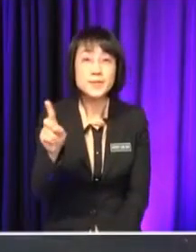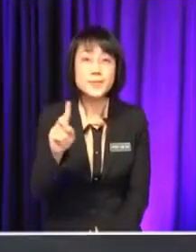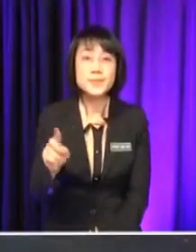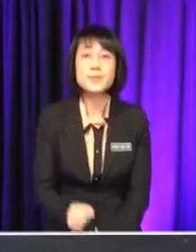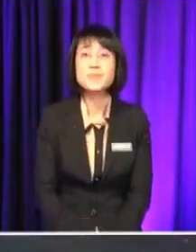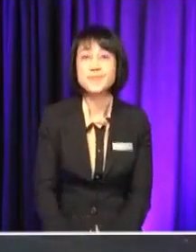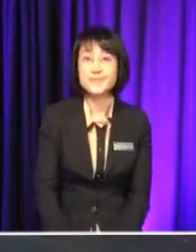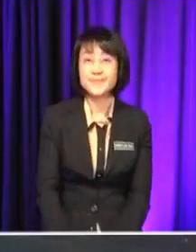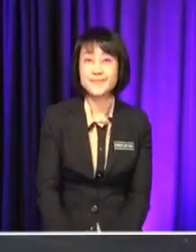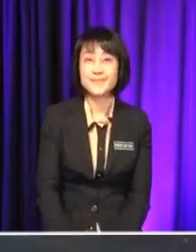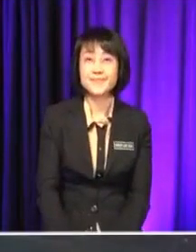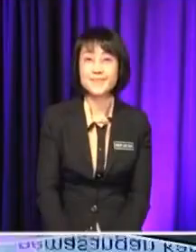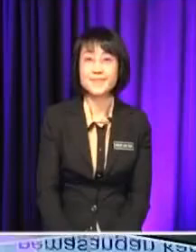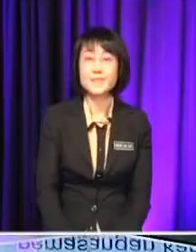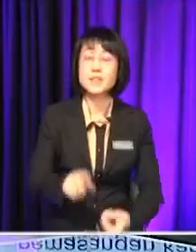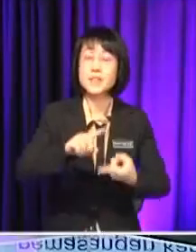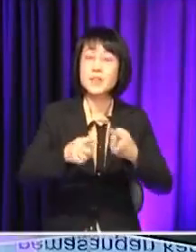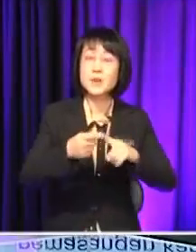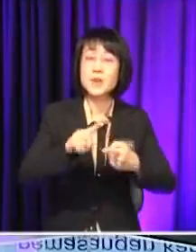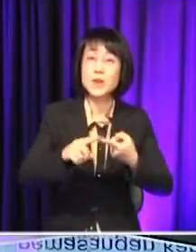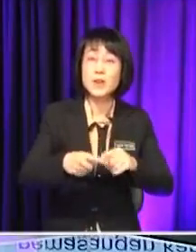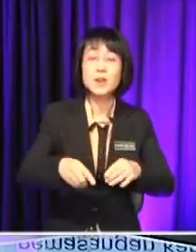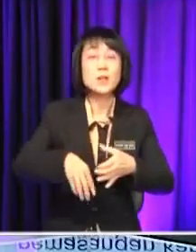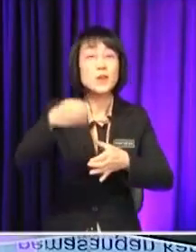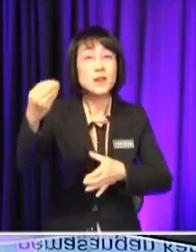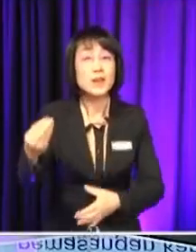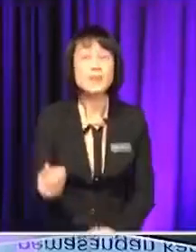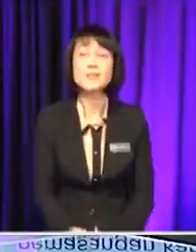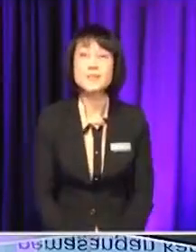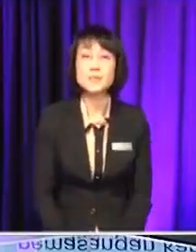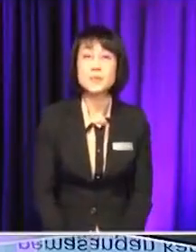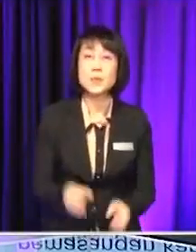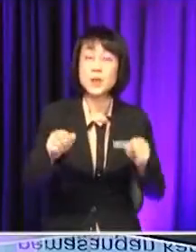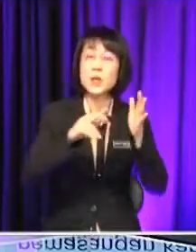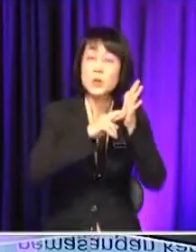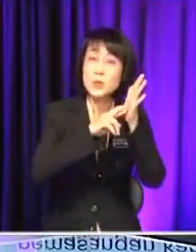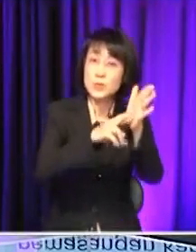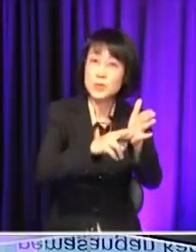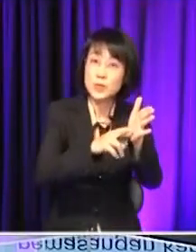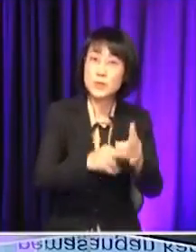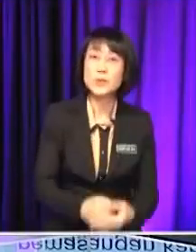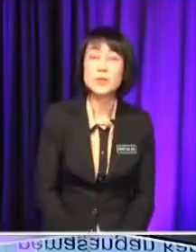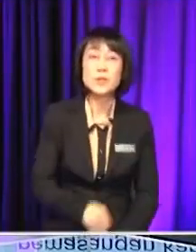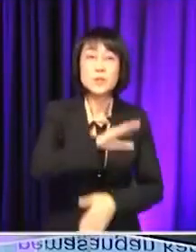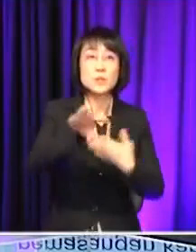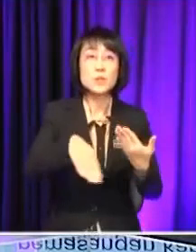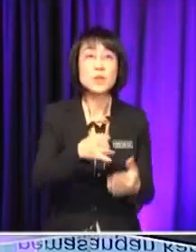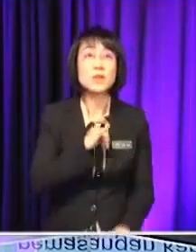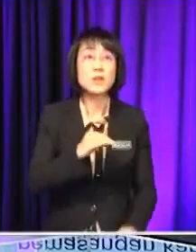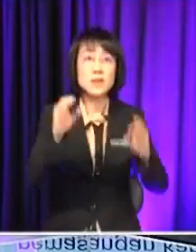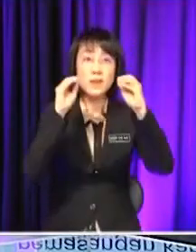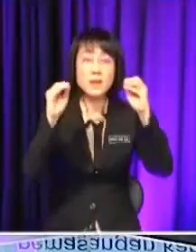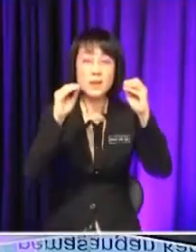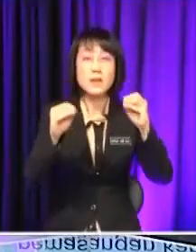untuk kawan kita yang berada di luar sana kita boleh eee merujuk segala yang saya aja ini di